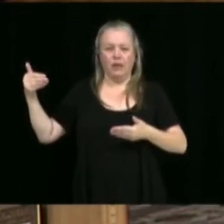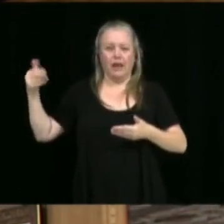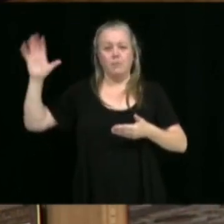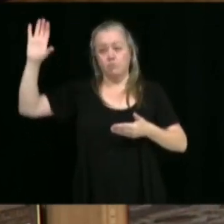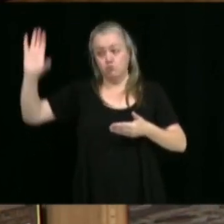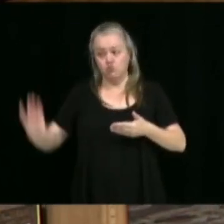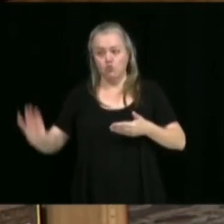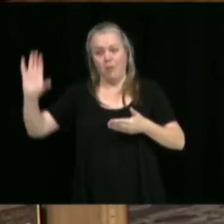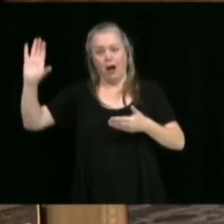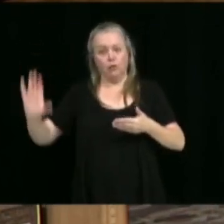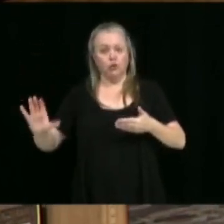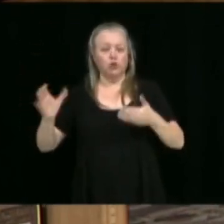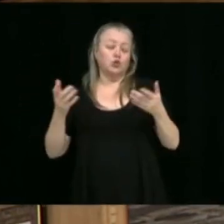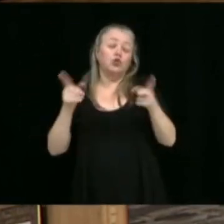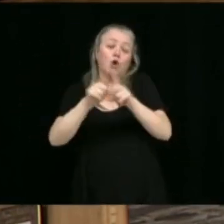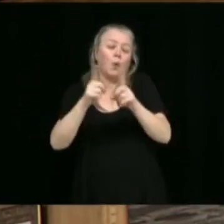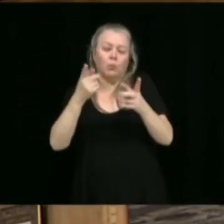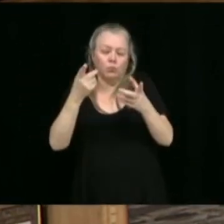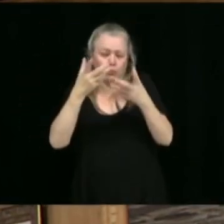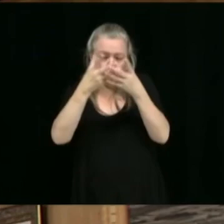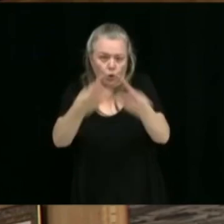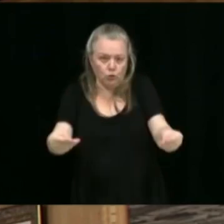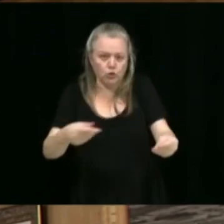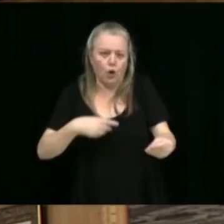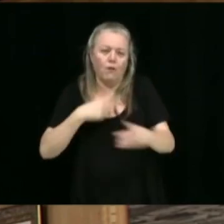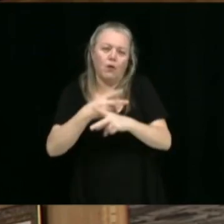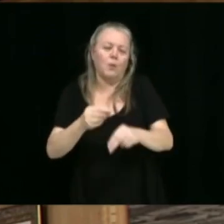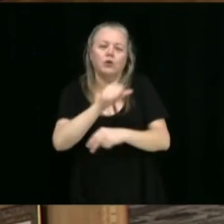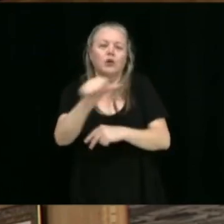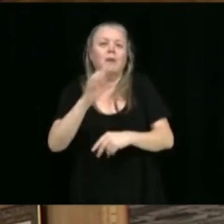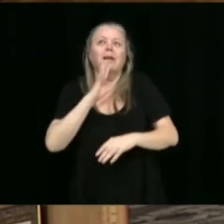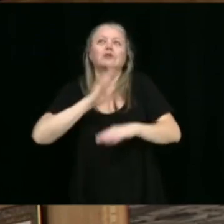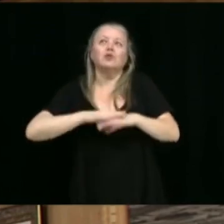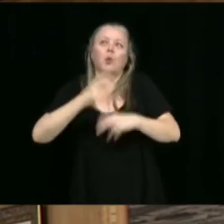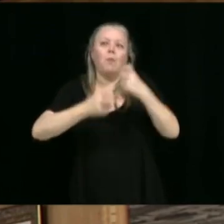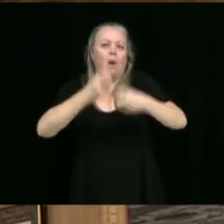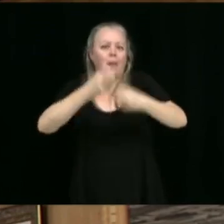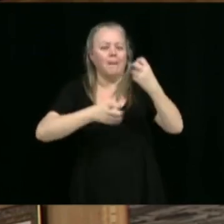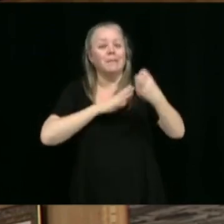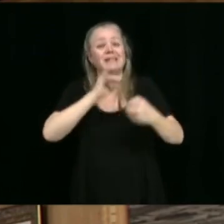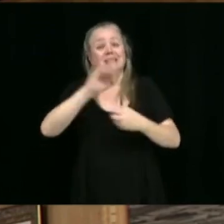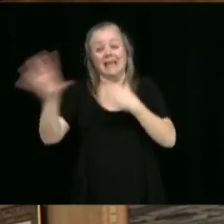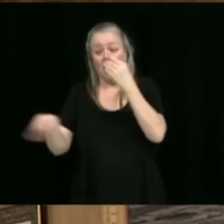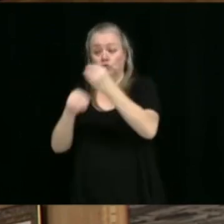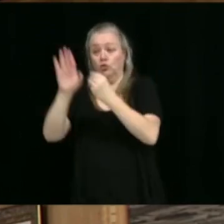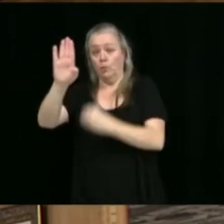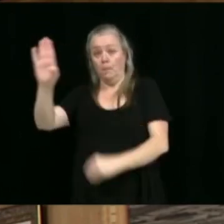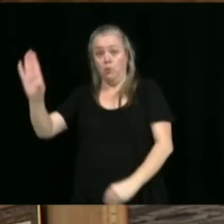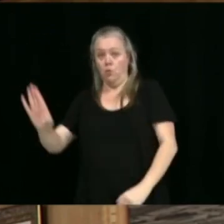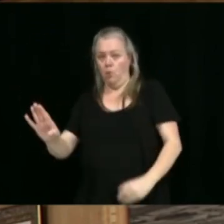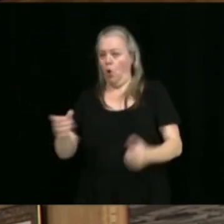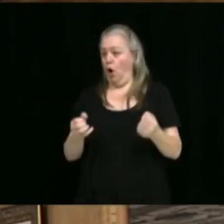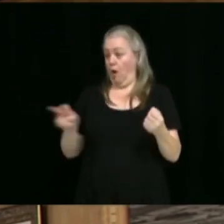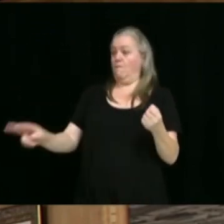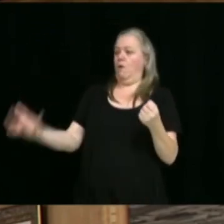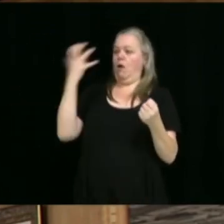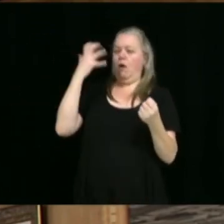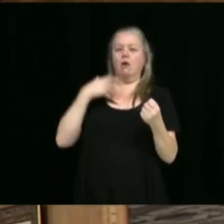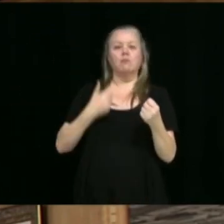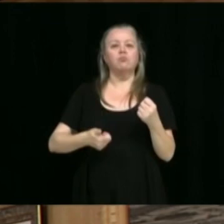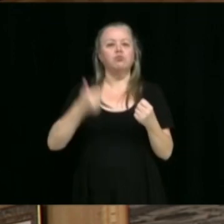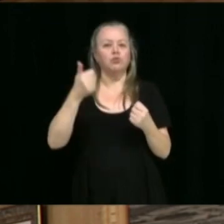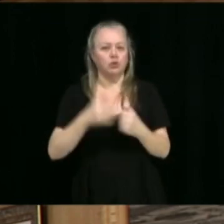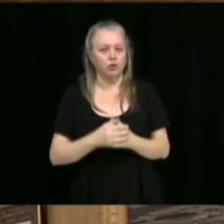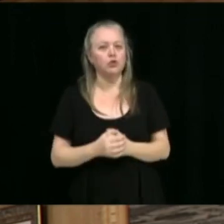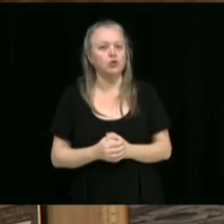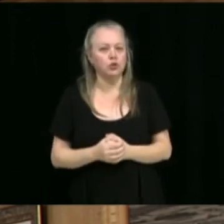plus basse comme solution. J'amène pas juste des problèmes, je vais amener des solutions. Là, mais si on veut en mettre une plus basse, on augmenterait nos chances que les